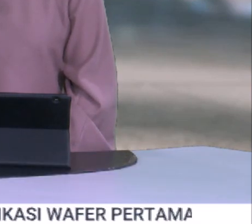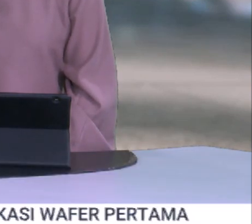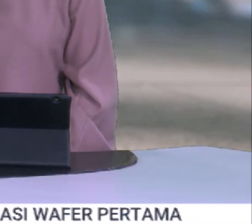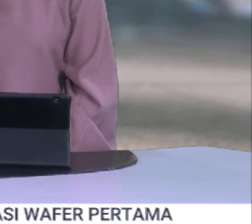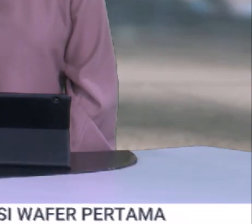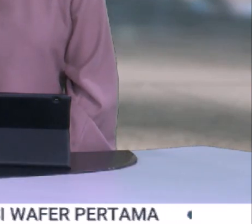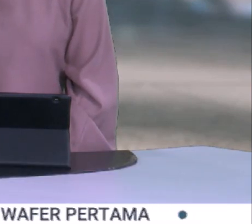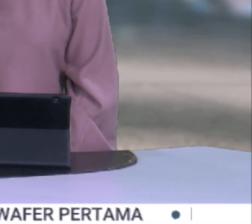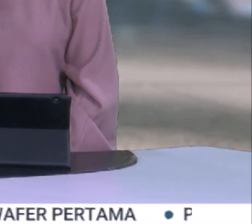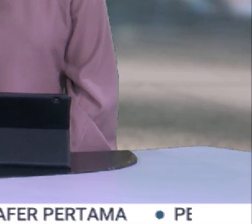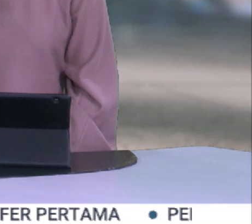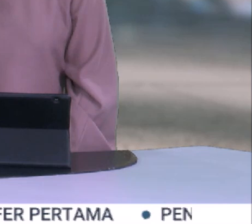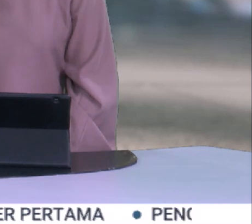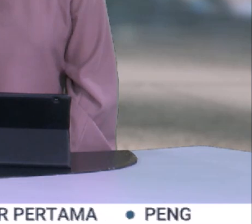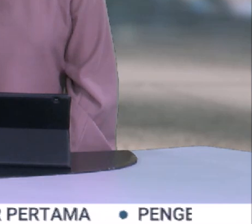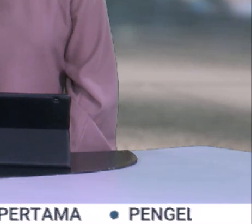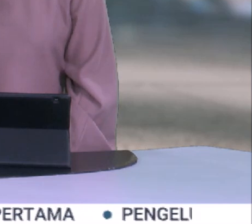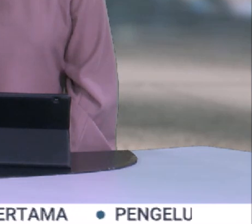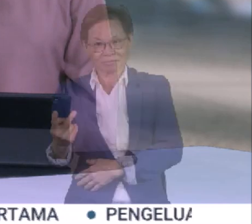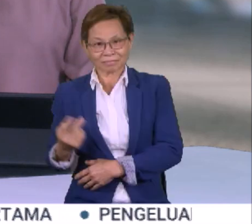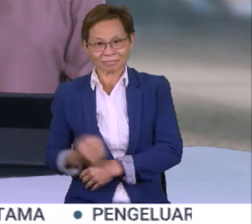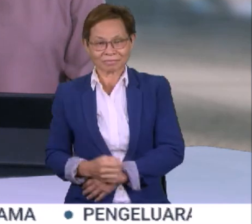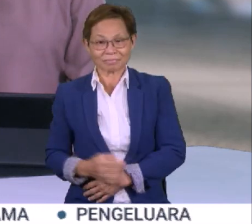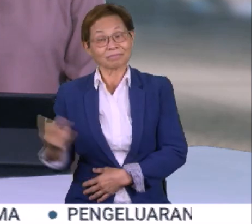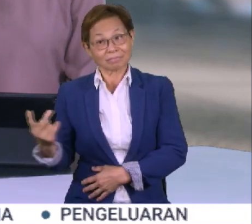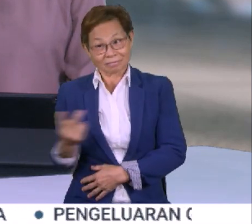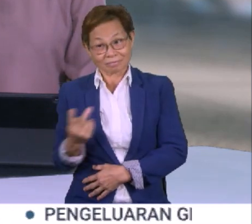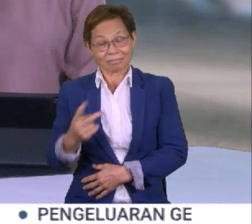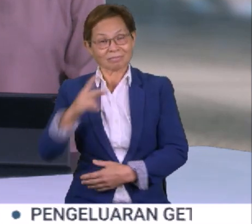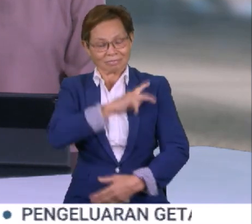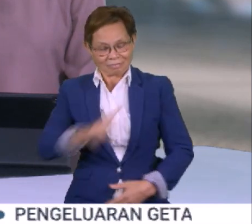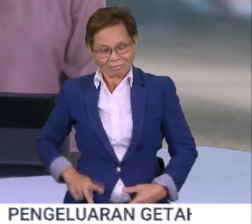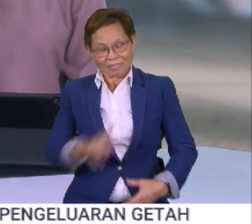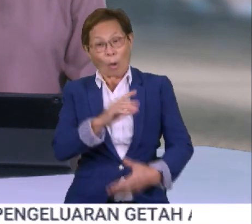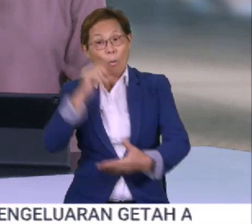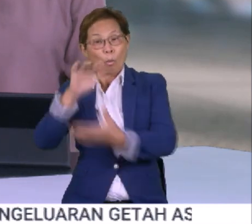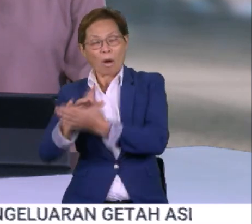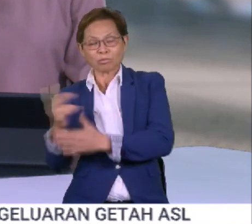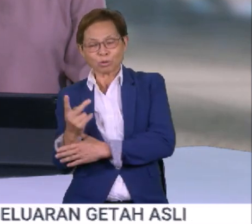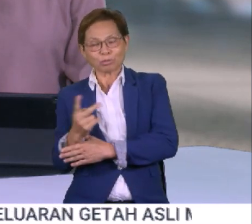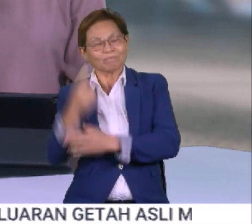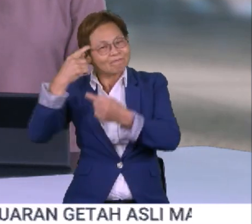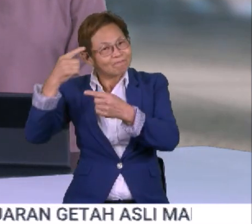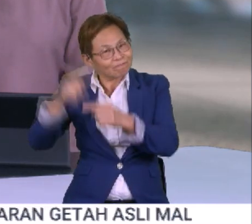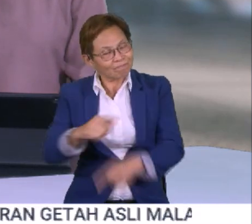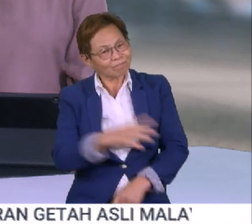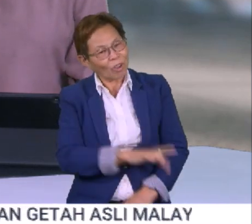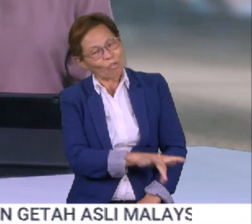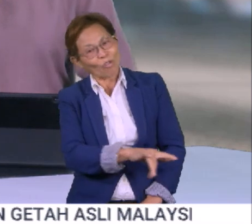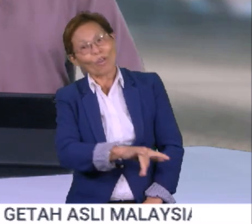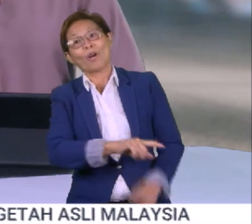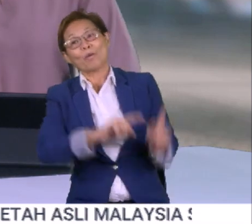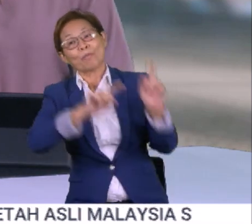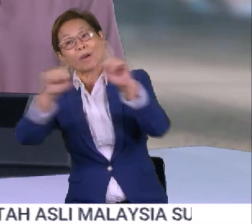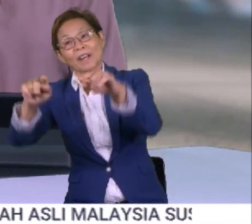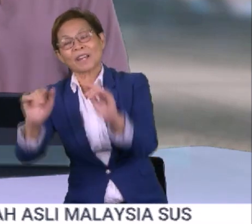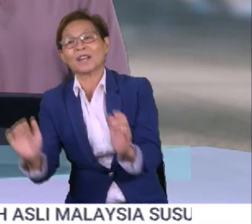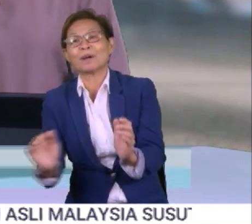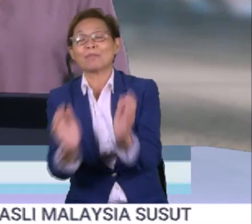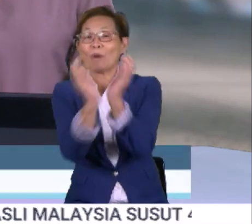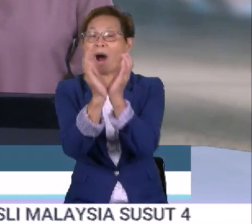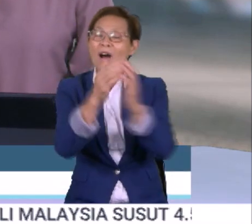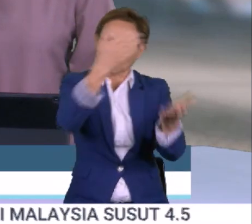bilah Shah dan Raja Permaisuri agong tunku Azizah Aminah Maimunah iskandariah berkenan berangkat ke Brunei selepas singgah